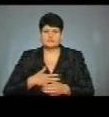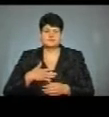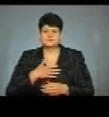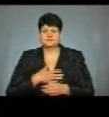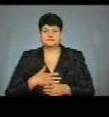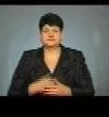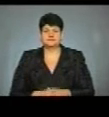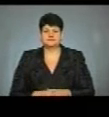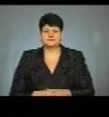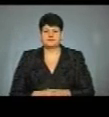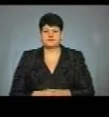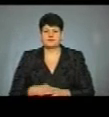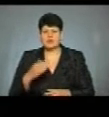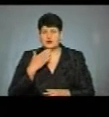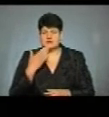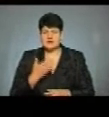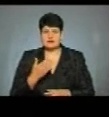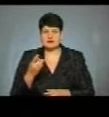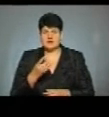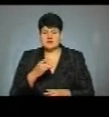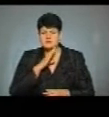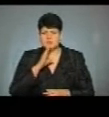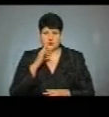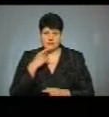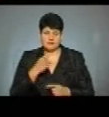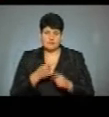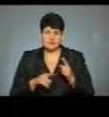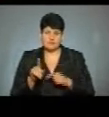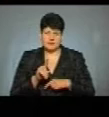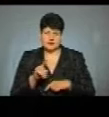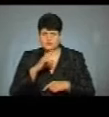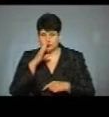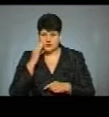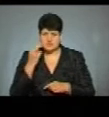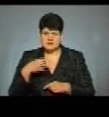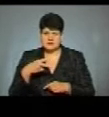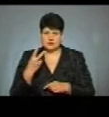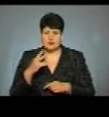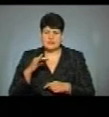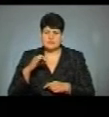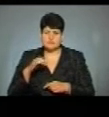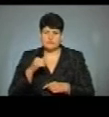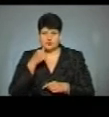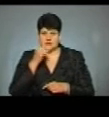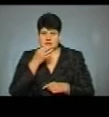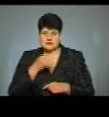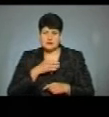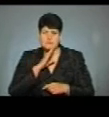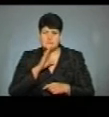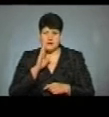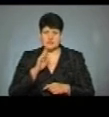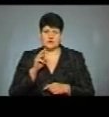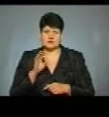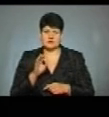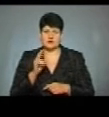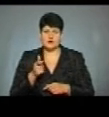переживаємо. Нагадаю, останній Віктор Груб'як розмовляв з матір'ю у пів на першу ночі 22 листопада. Про це нам вчора розповіла мати хлопця Оксана